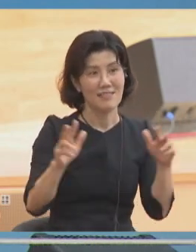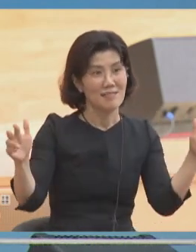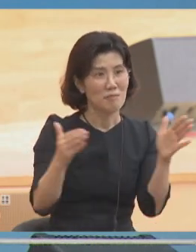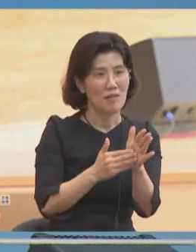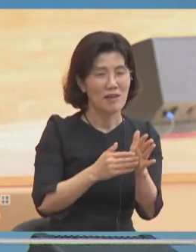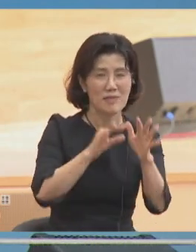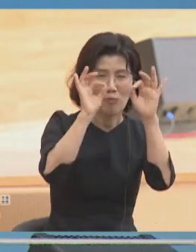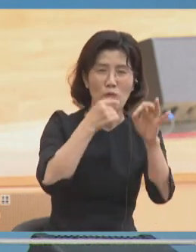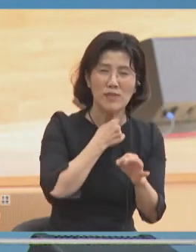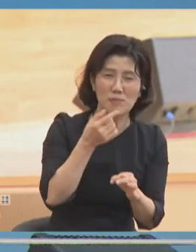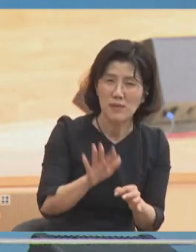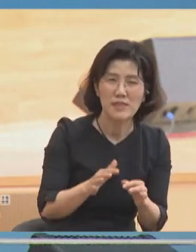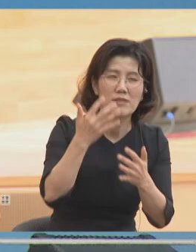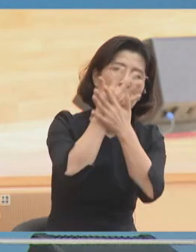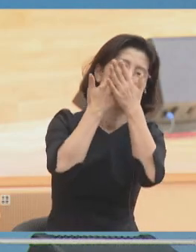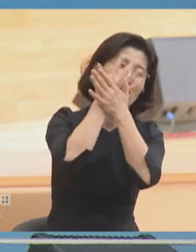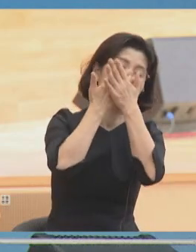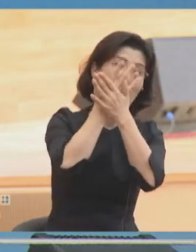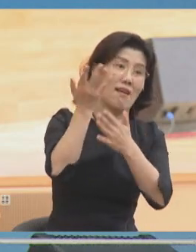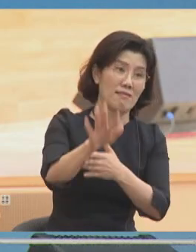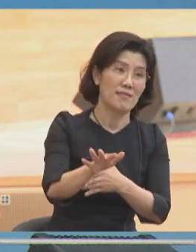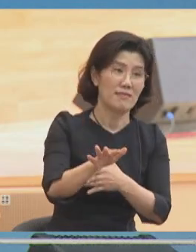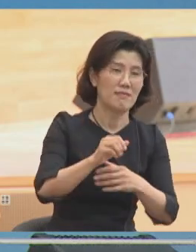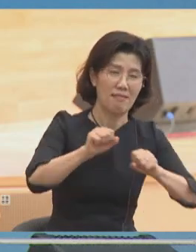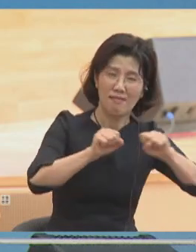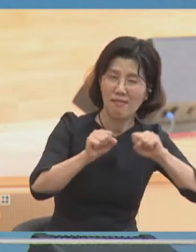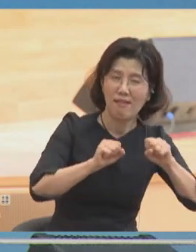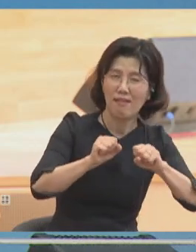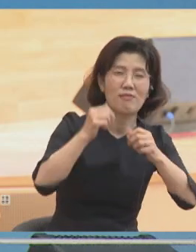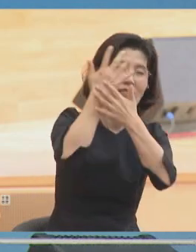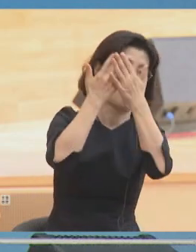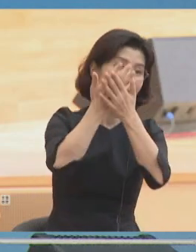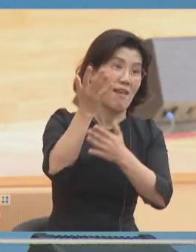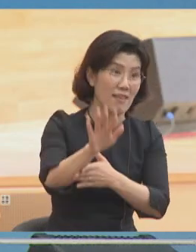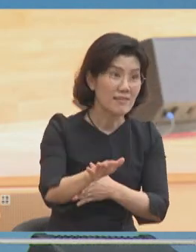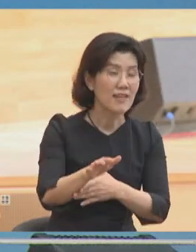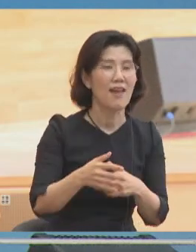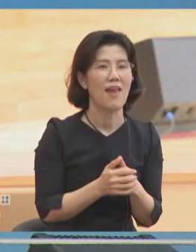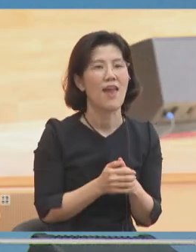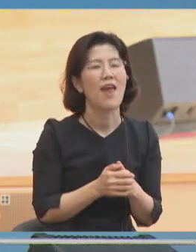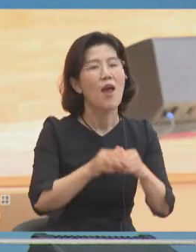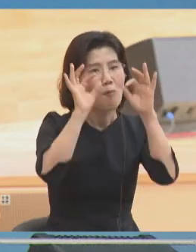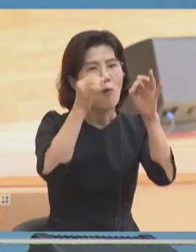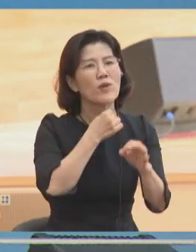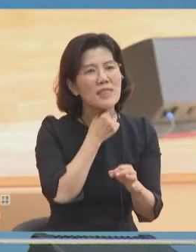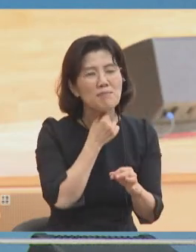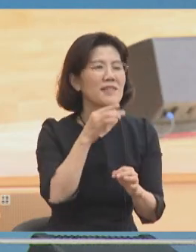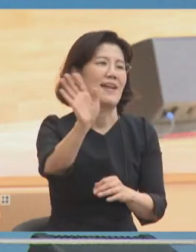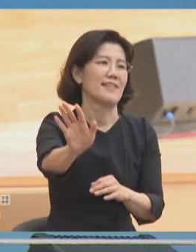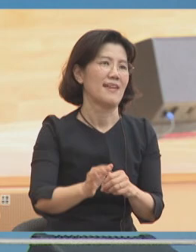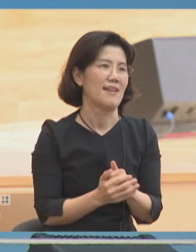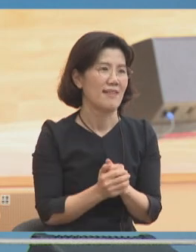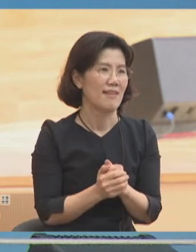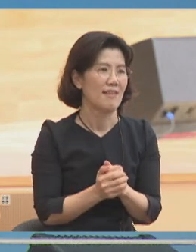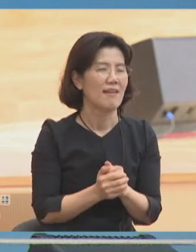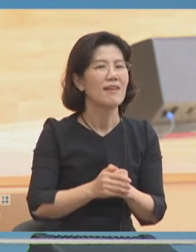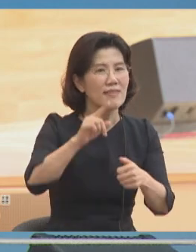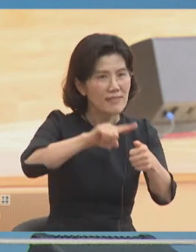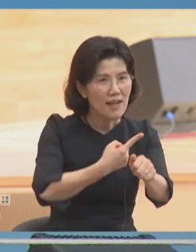보려고 해도 보이지 않았습니다 발버둥쳐도 볼 수 없었습니다 그가 보고 싶어 본게 아니라